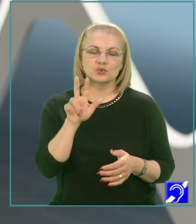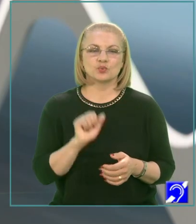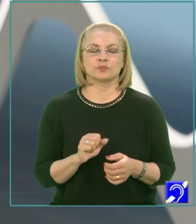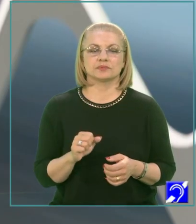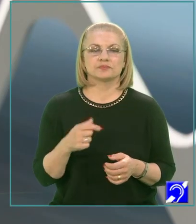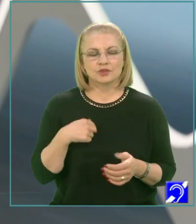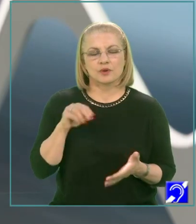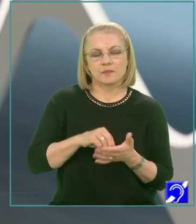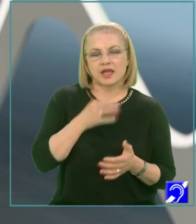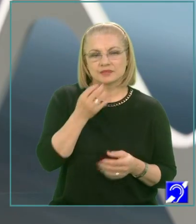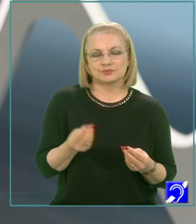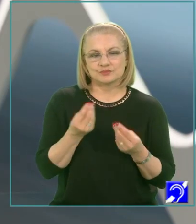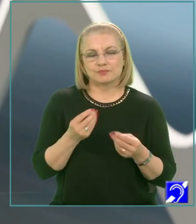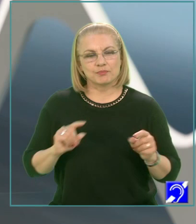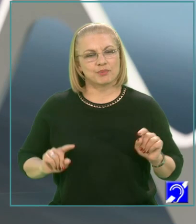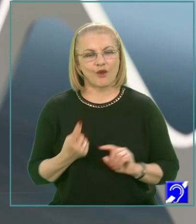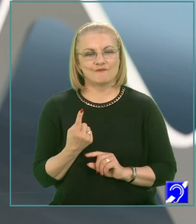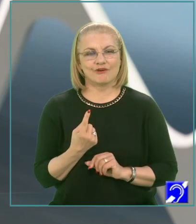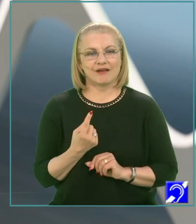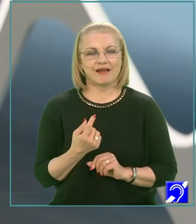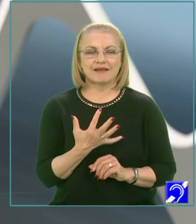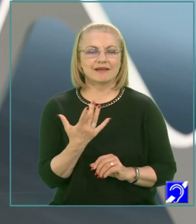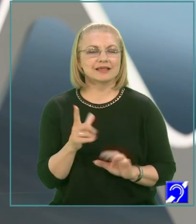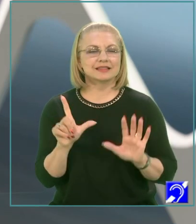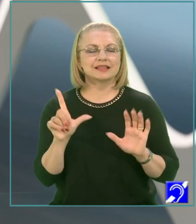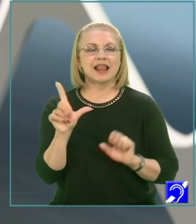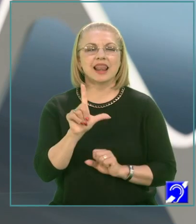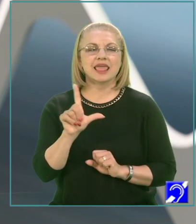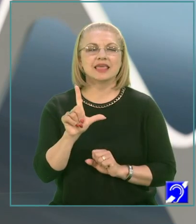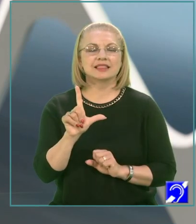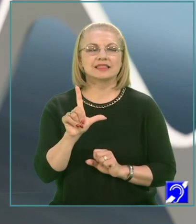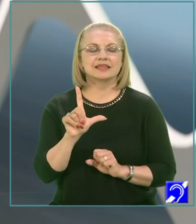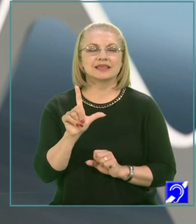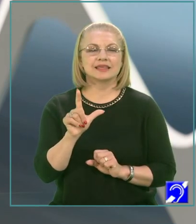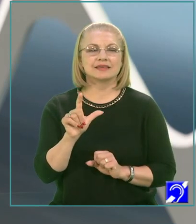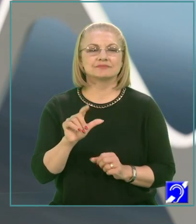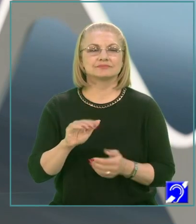pentru voi aici și aș spune oare câți litri ar încăpea în acest